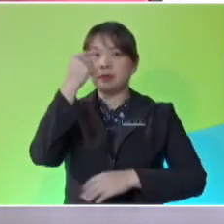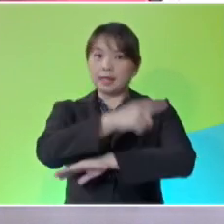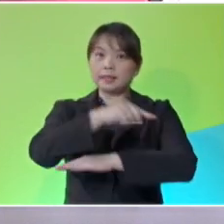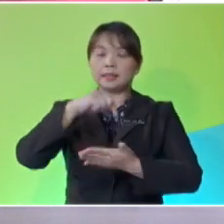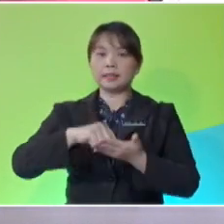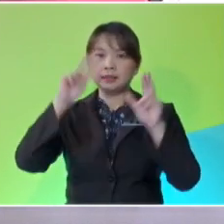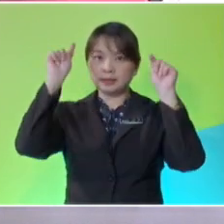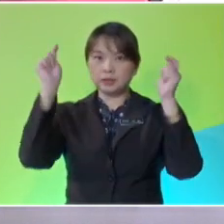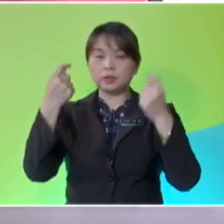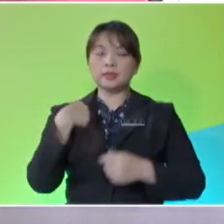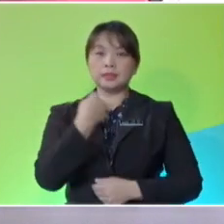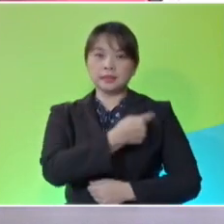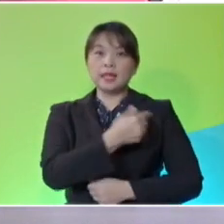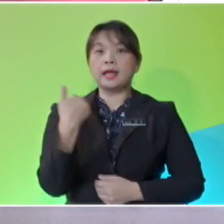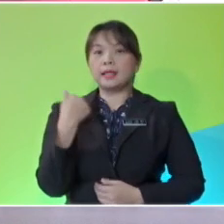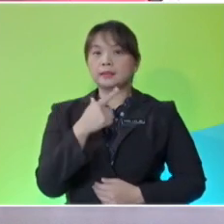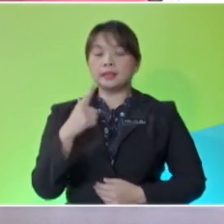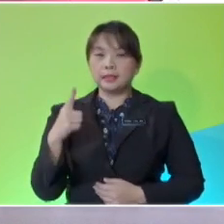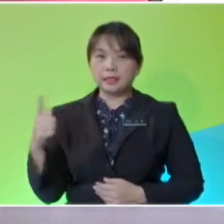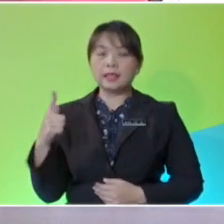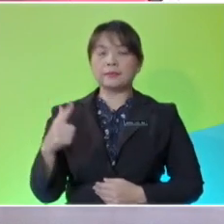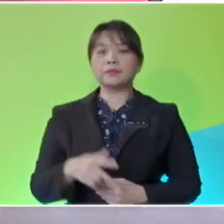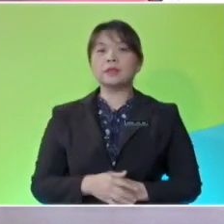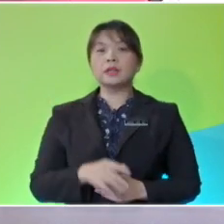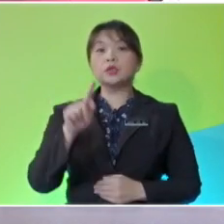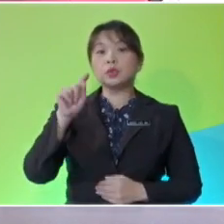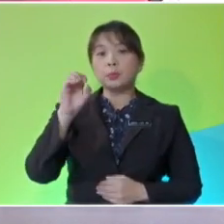topografi yaitu Padang darwrat